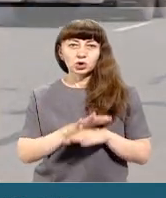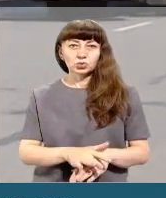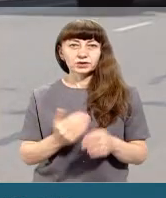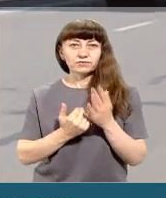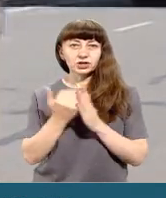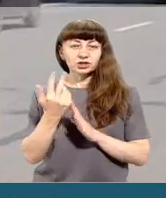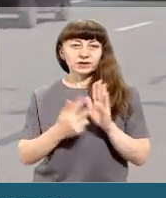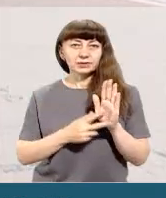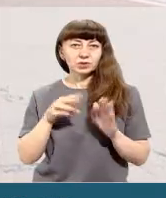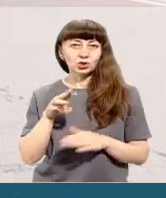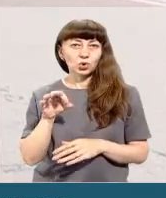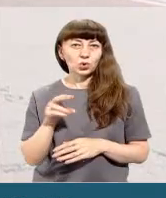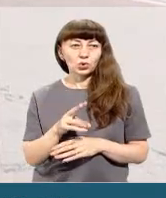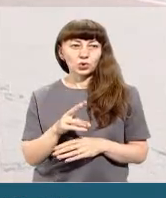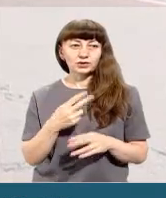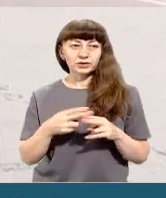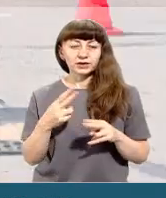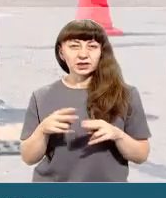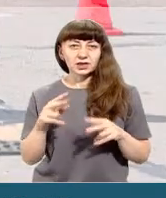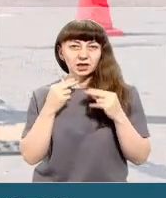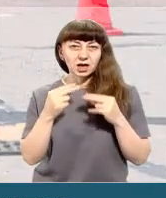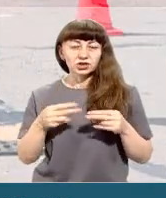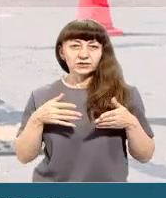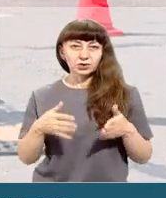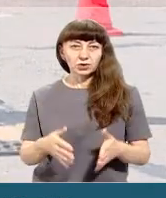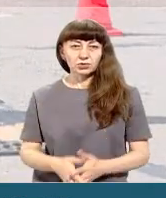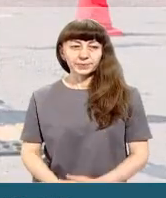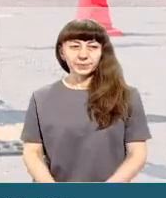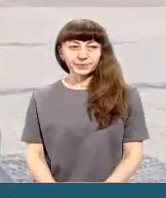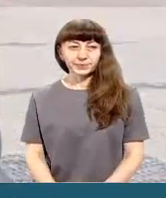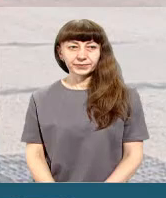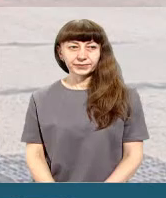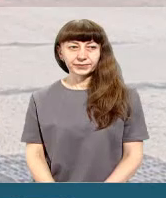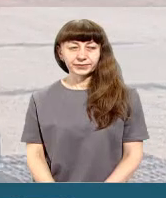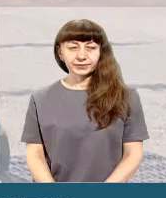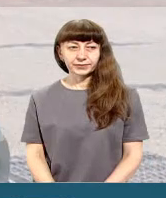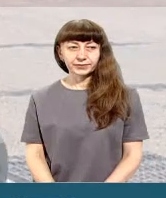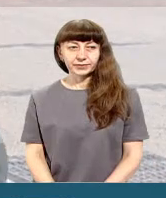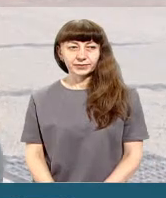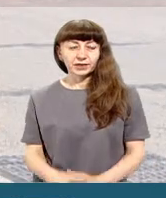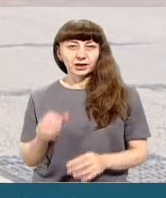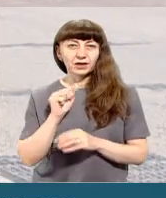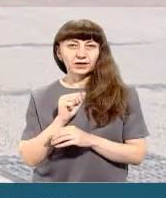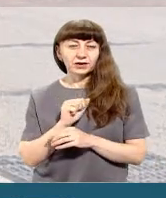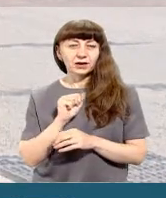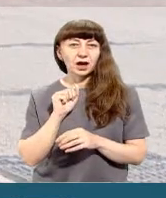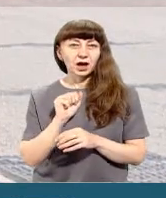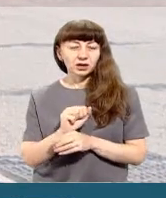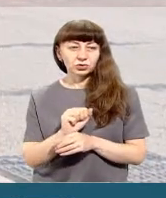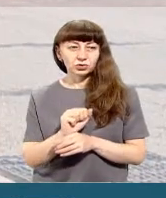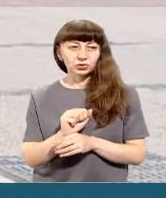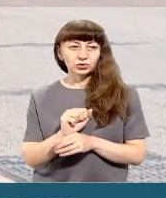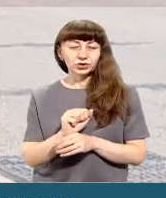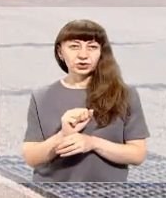которых превышает более 8 тонн, наносит ущерб качеству дорожного покрытия. Введено ограничение нагрузки на ось с